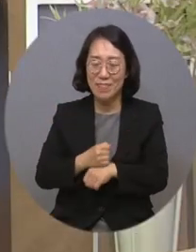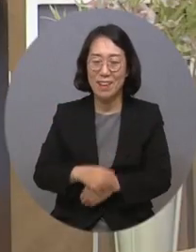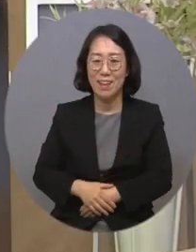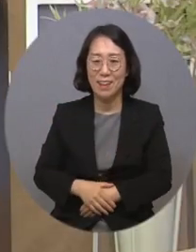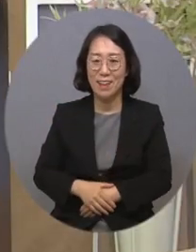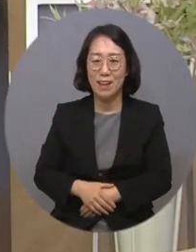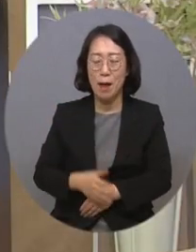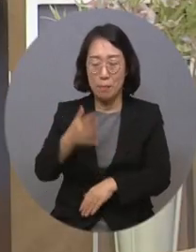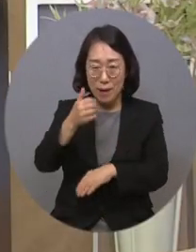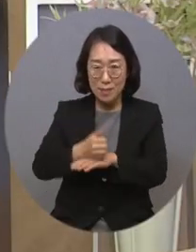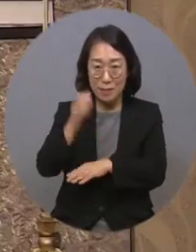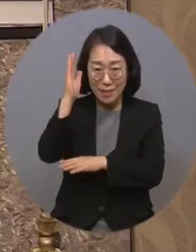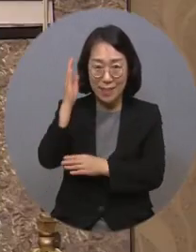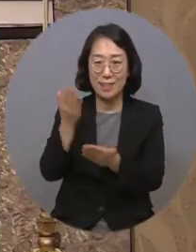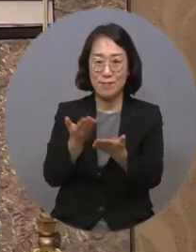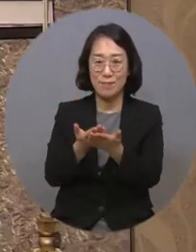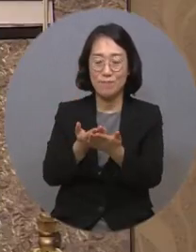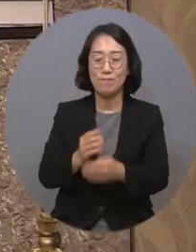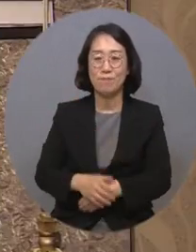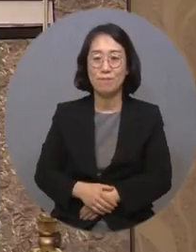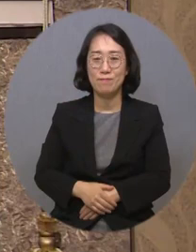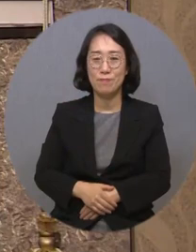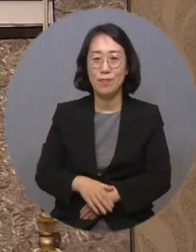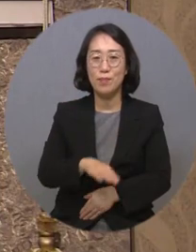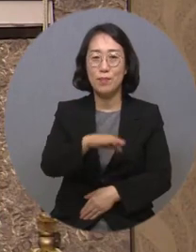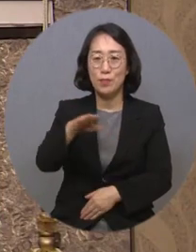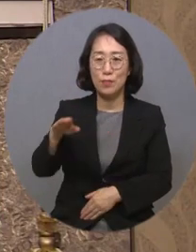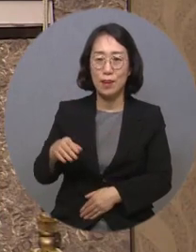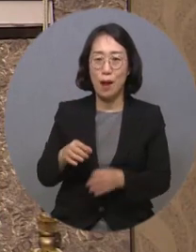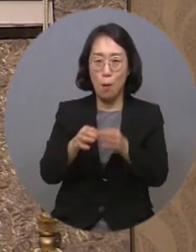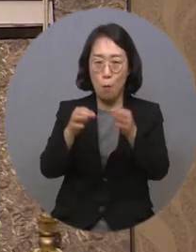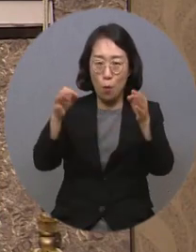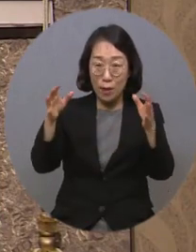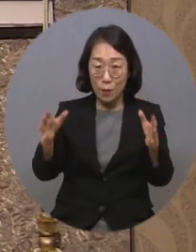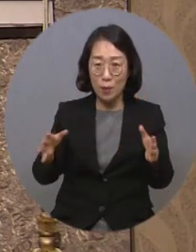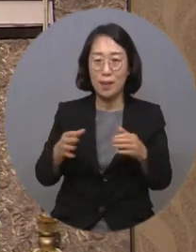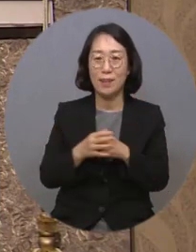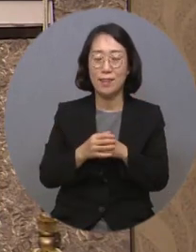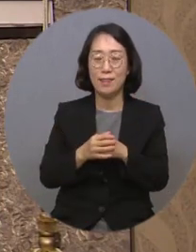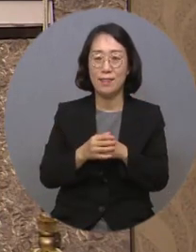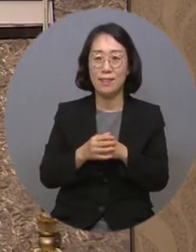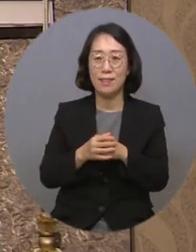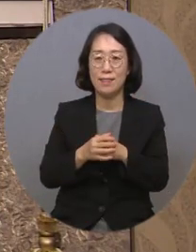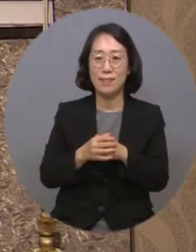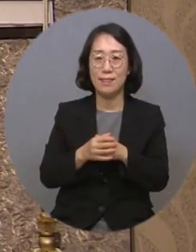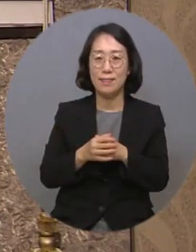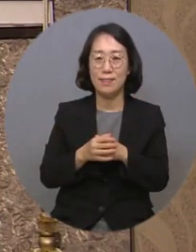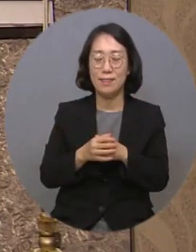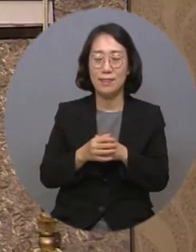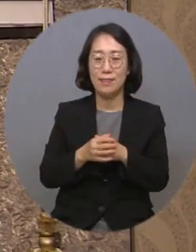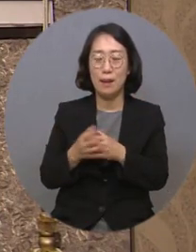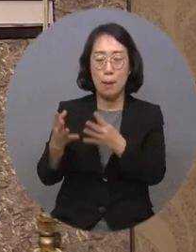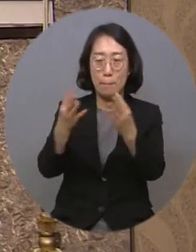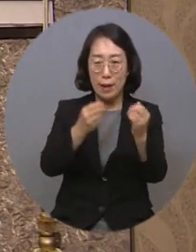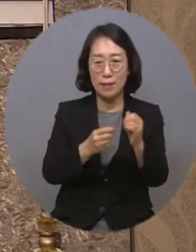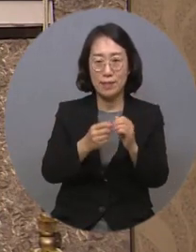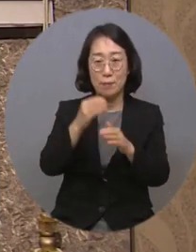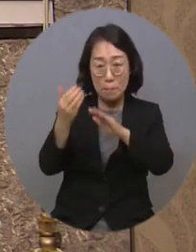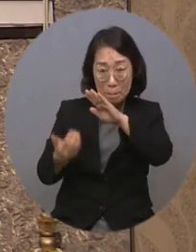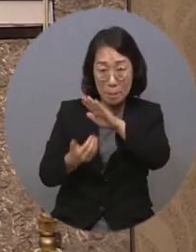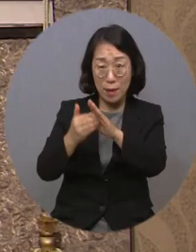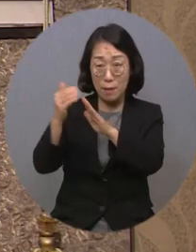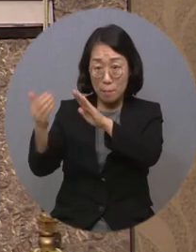시청자분들께 한 말씀 해주시죠. 저희가 이렇게 오랜 세월 동안 그 많은 성과를 이뤘던